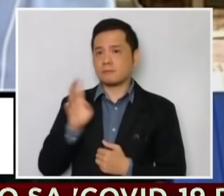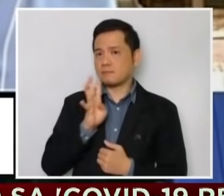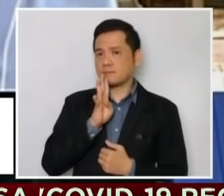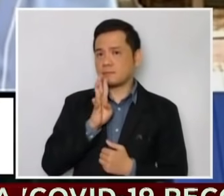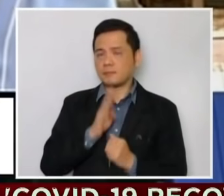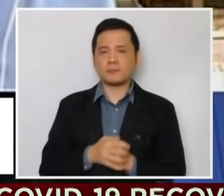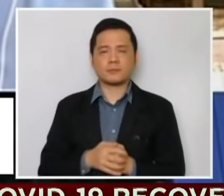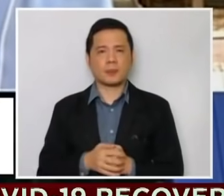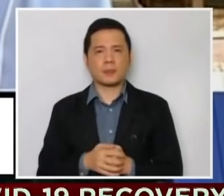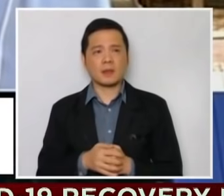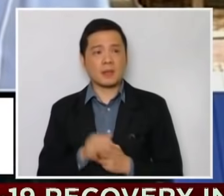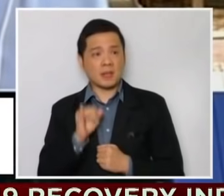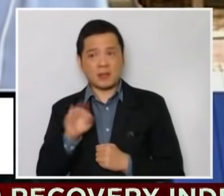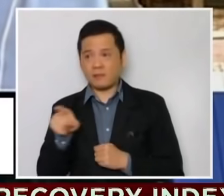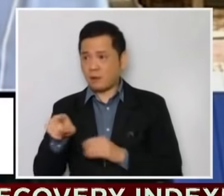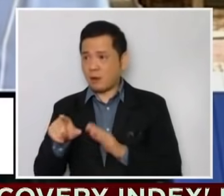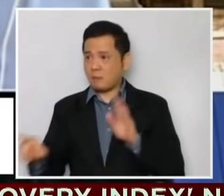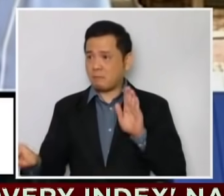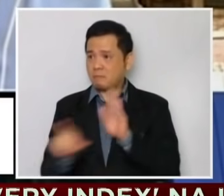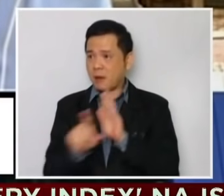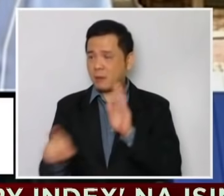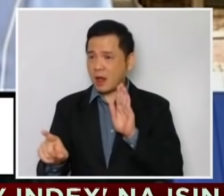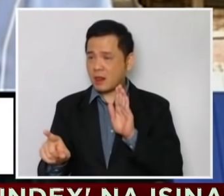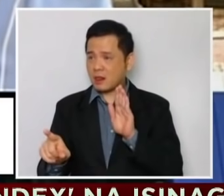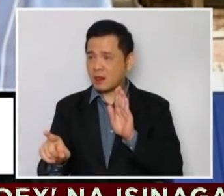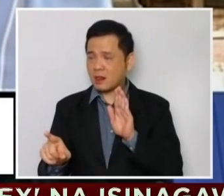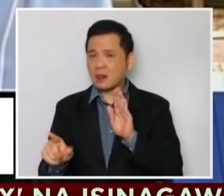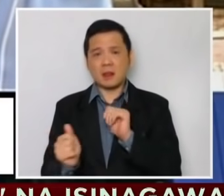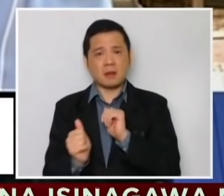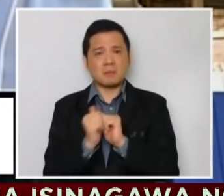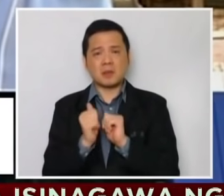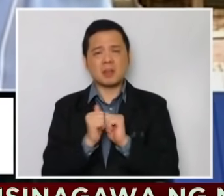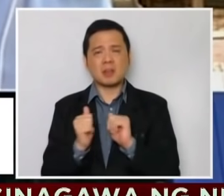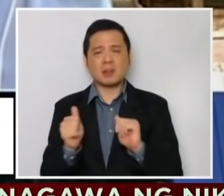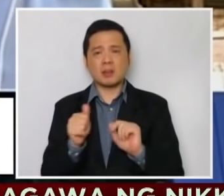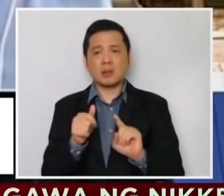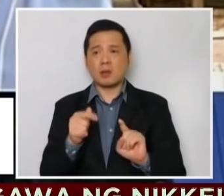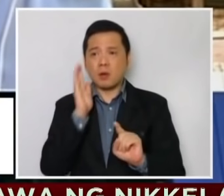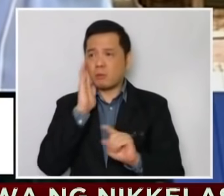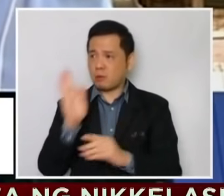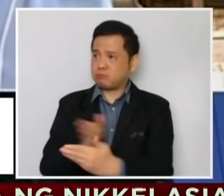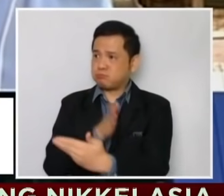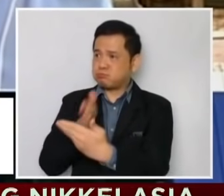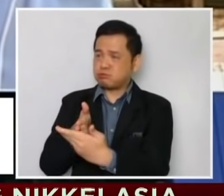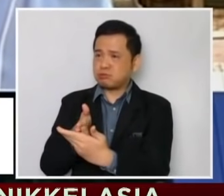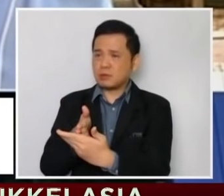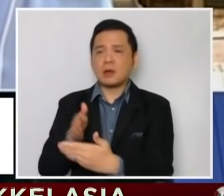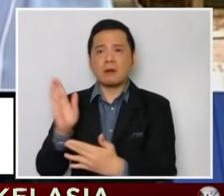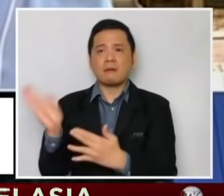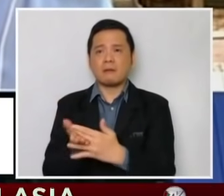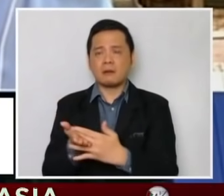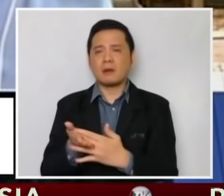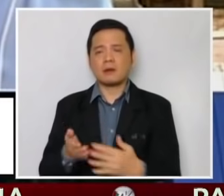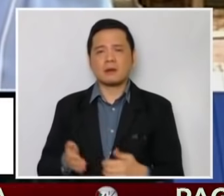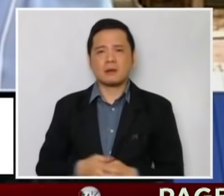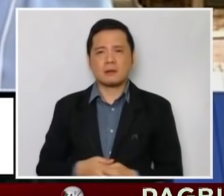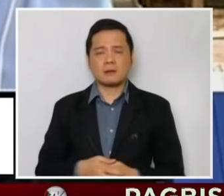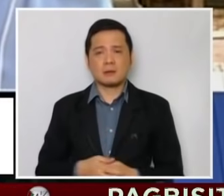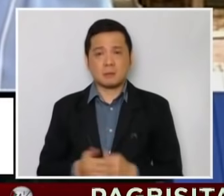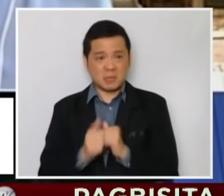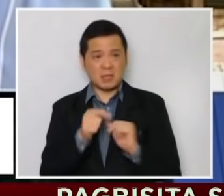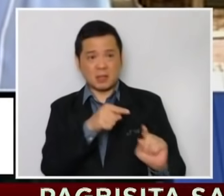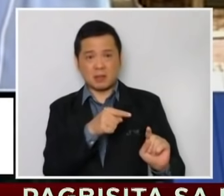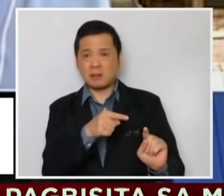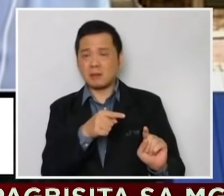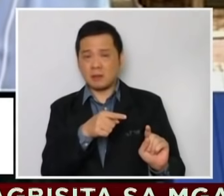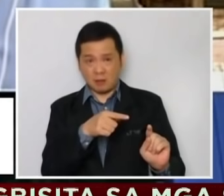sila'y pinagbawalan, dapat sumunod at hindi dapat ma-cite in contempt kapag hindi nga po sila naka-attend ng mga Senate hearings.